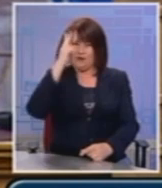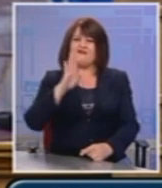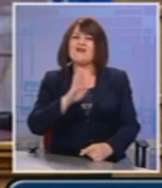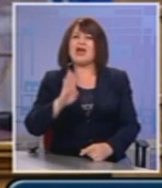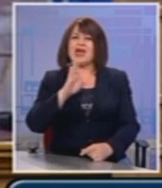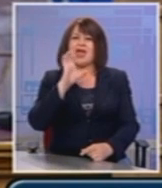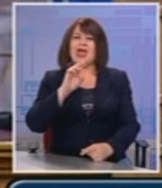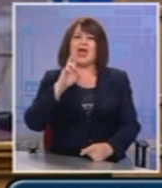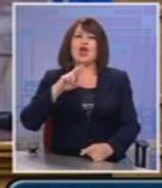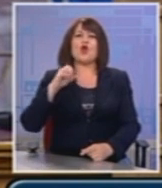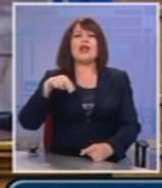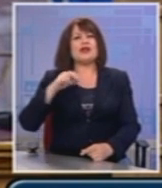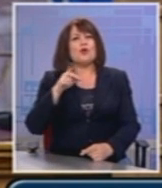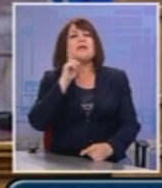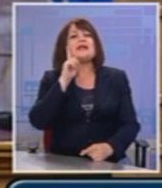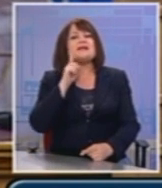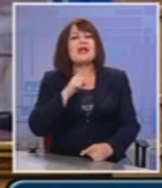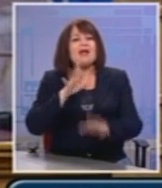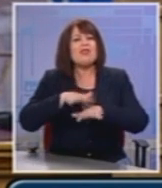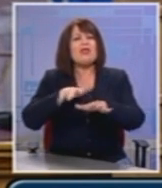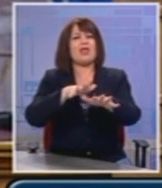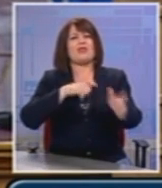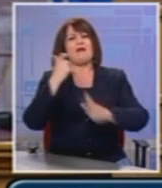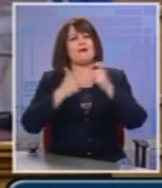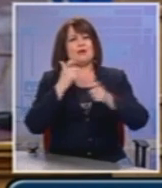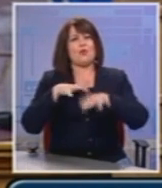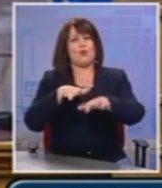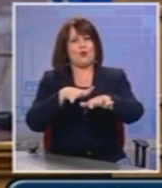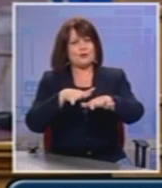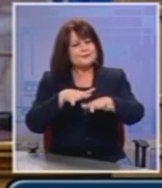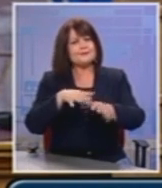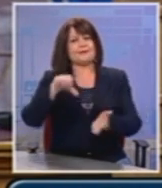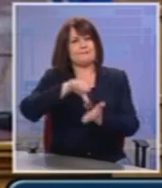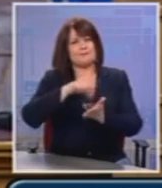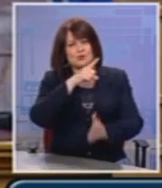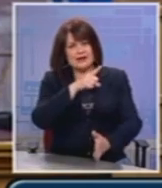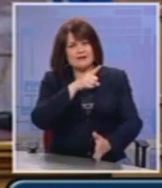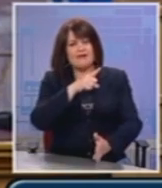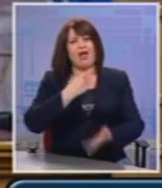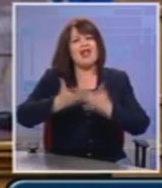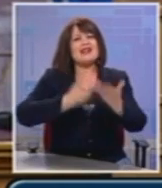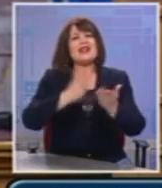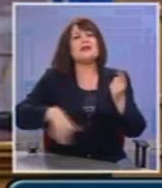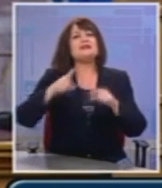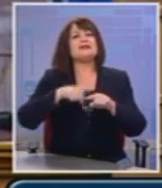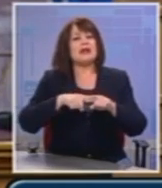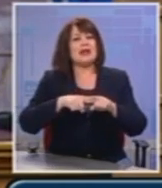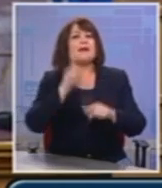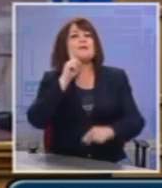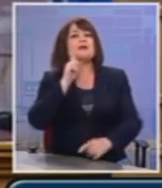μια γυναίκα σε μια διαδήλωση πολύ σημαντική που έγινε στο βερολίνο προς αλληλεγγύη με τον ελληνικό